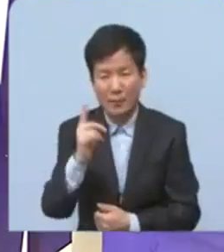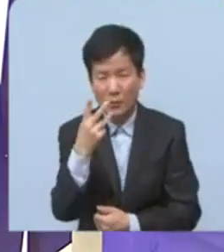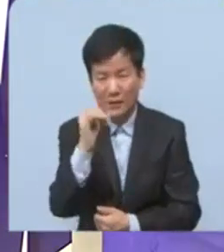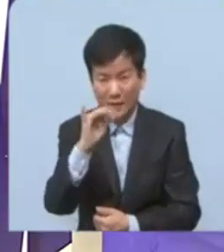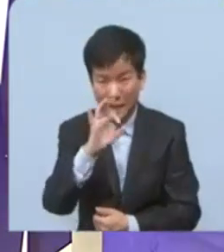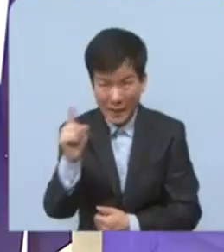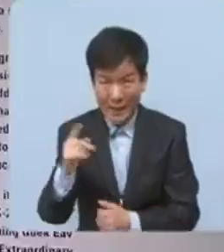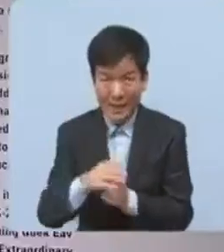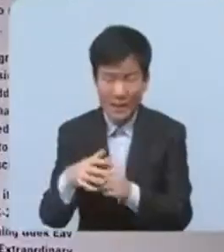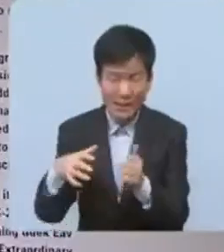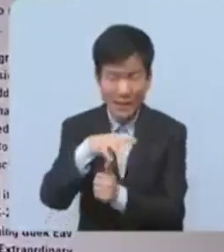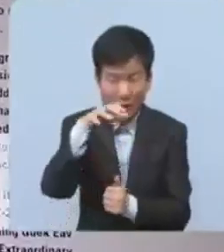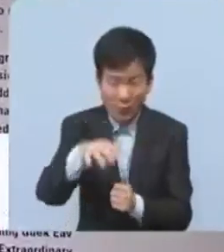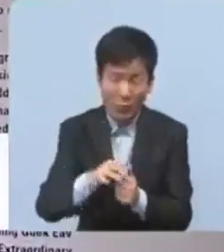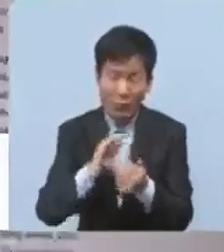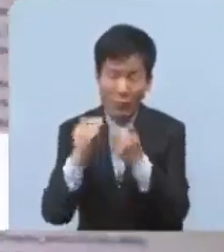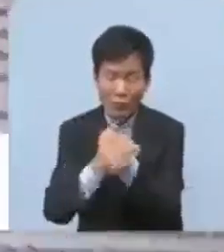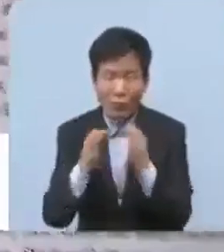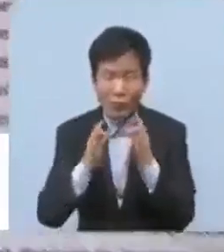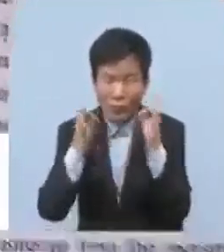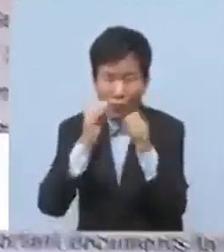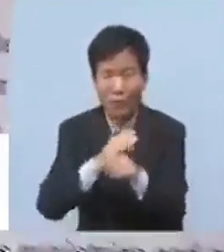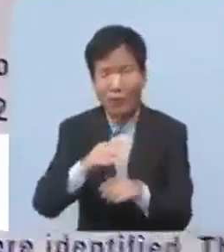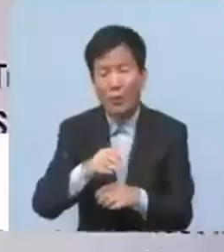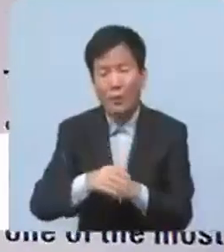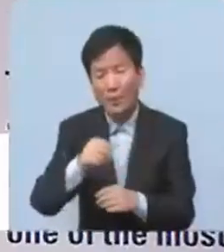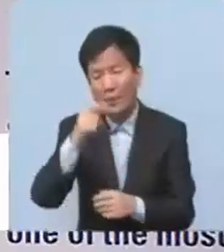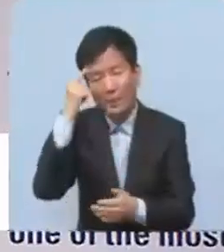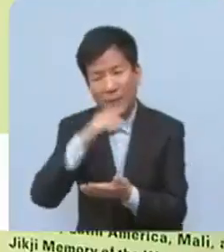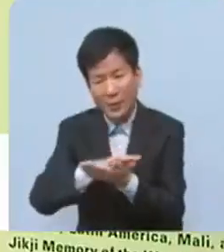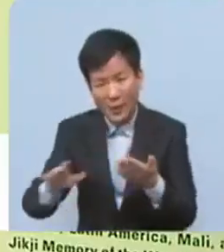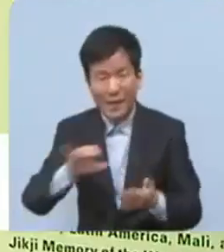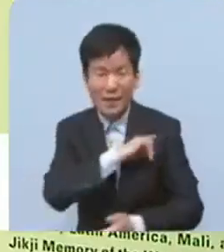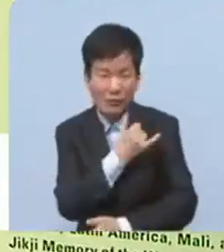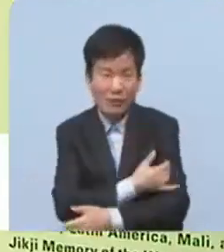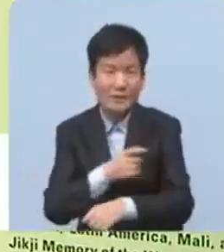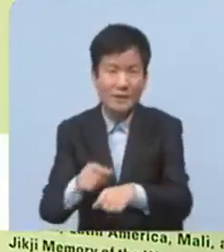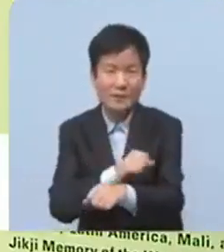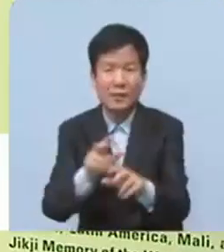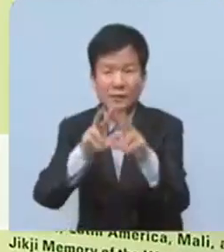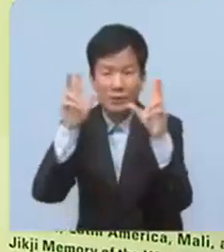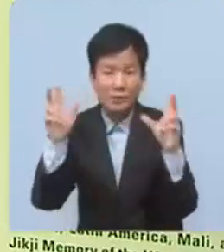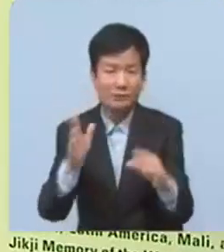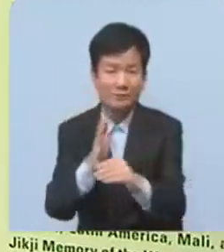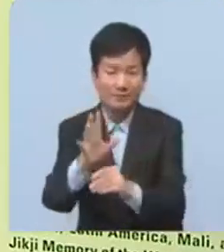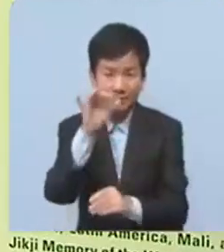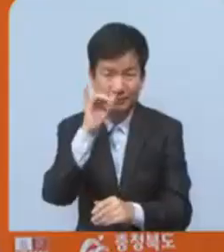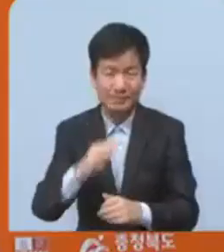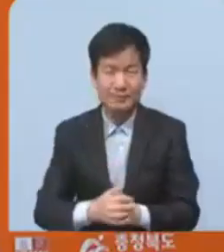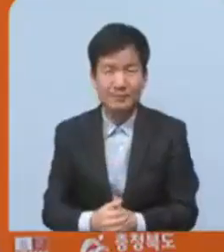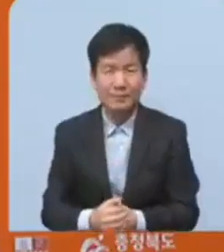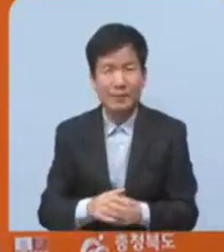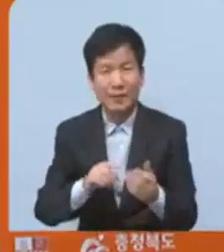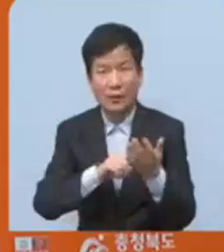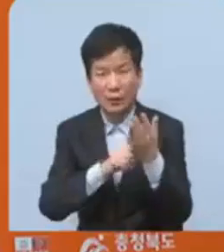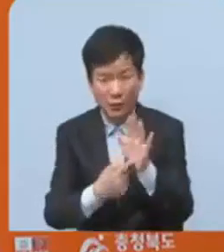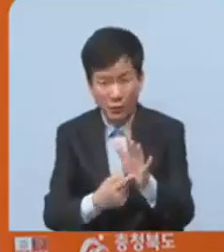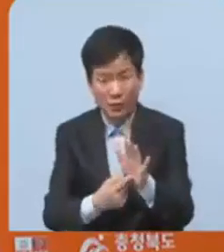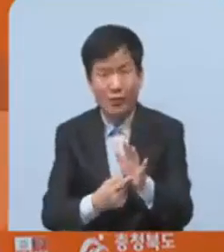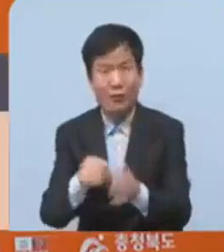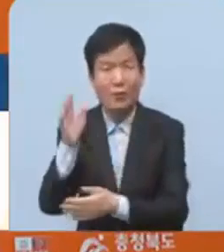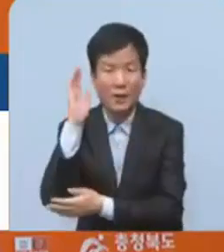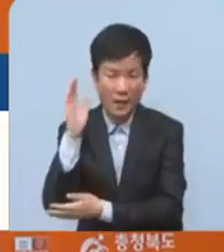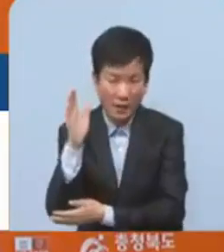대학살 박물관 의 기록물 보존 노력과 평화 인권 의 가지를 조망하는 특별전 도 열리고 있습니다 공연과 광현